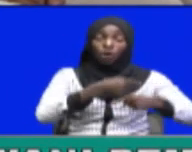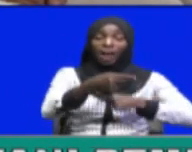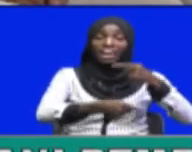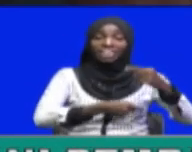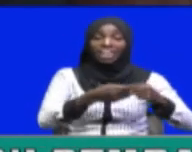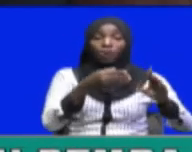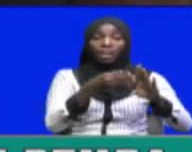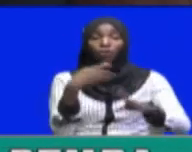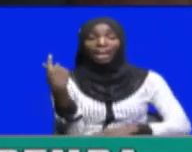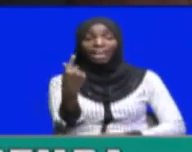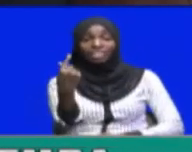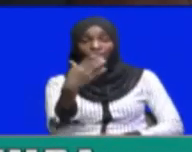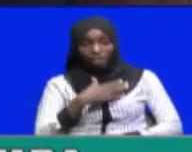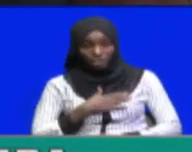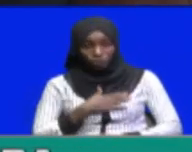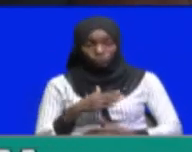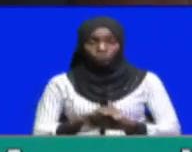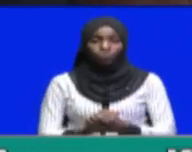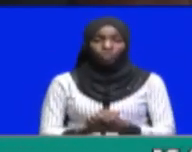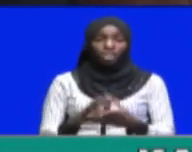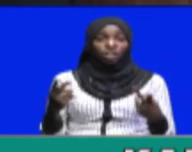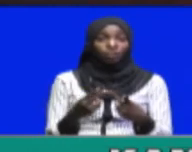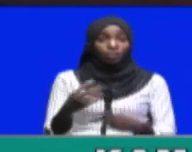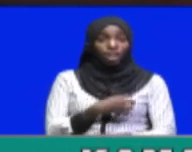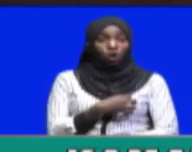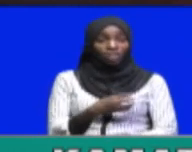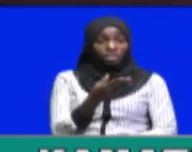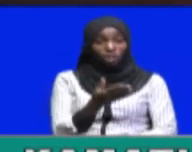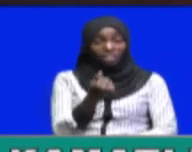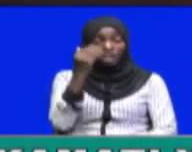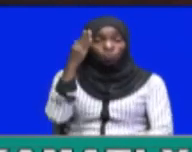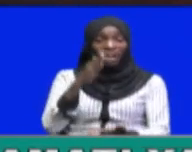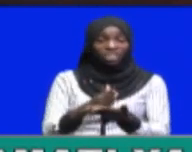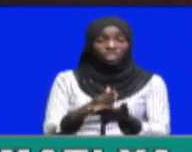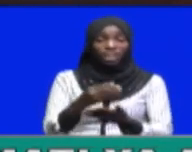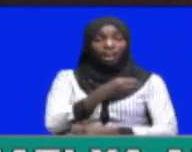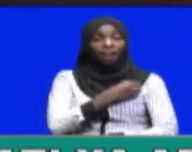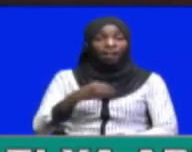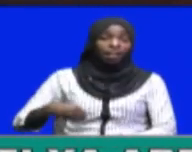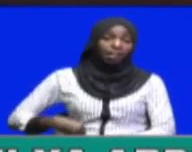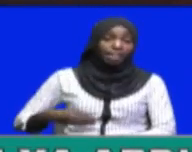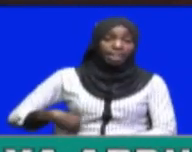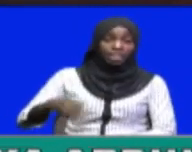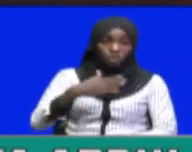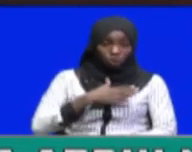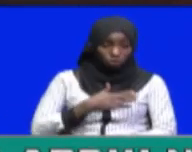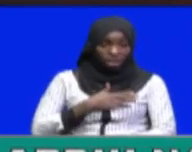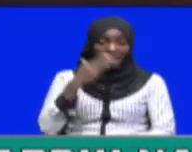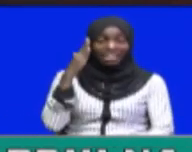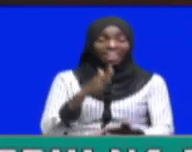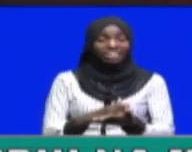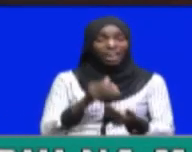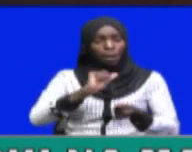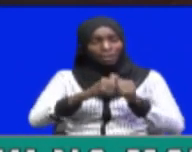manufaa ya taifa lao. Sambamba na hayo, waziri Musa Azan Zungu amemhakikishia rais Dr. Sheni kuwa atahakikisha